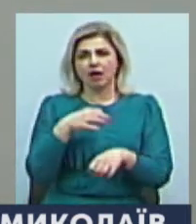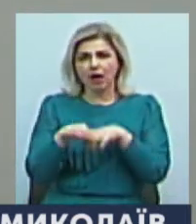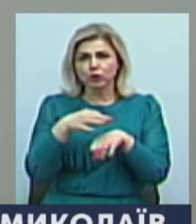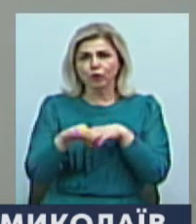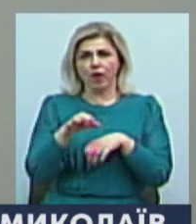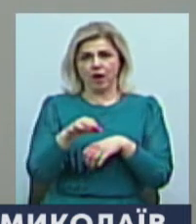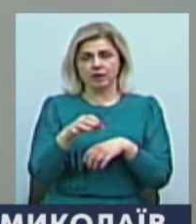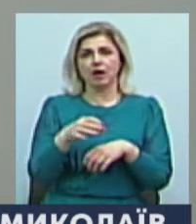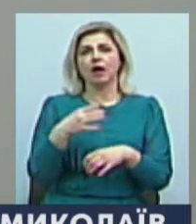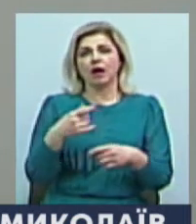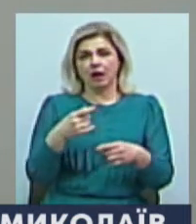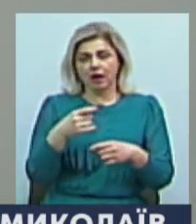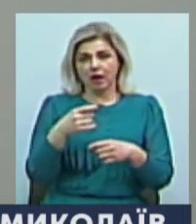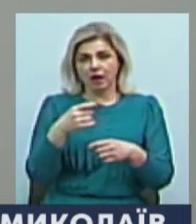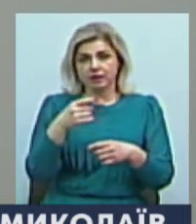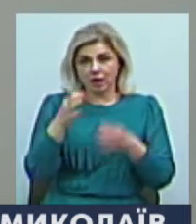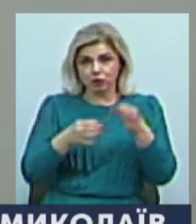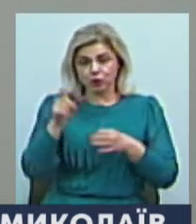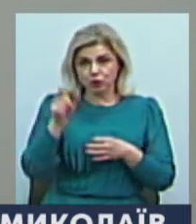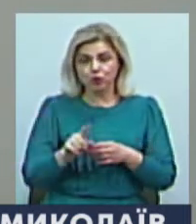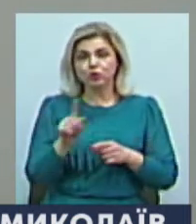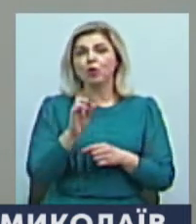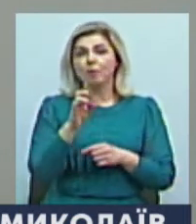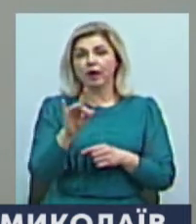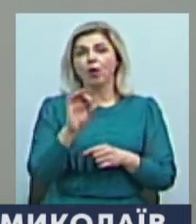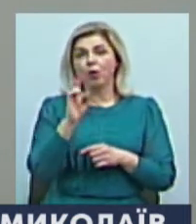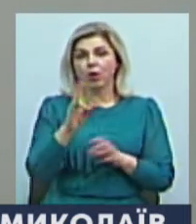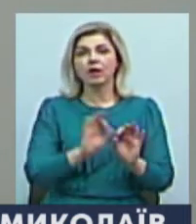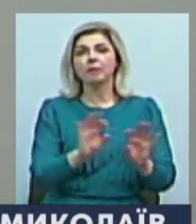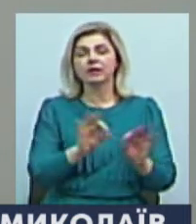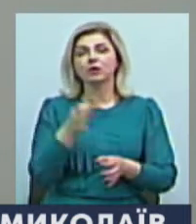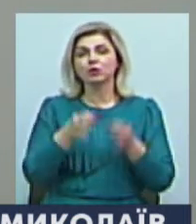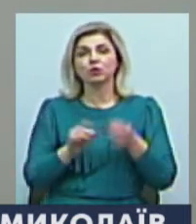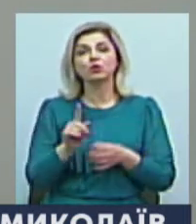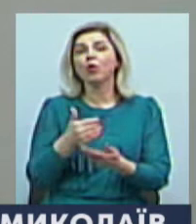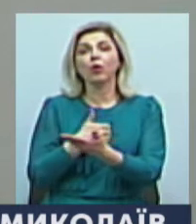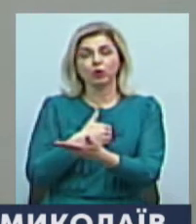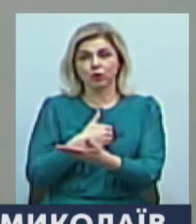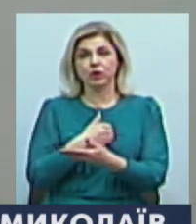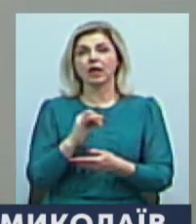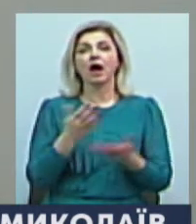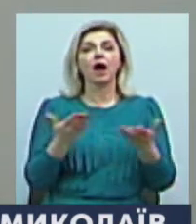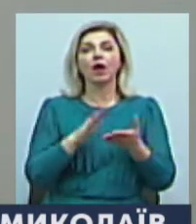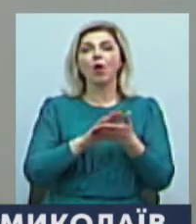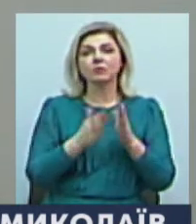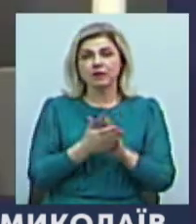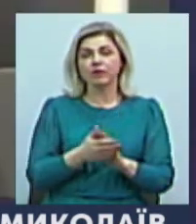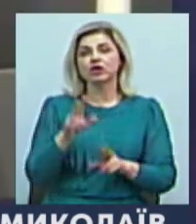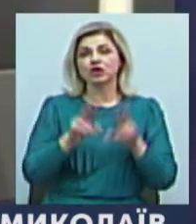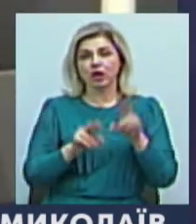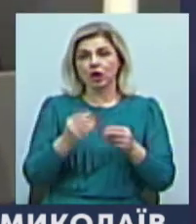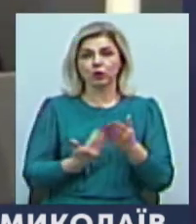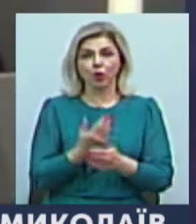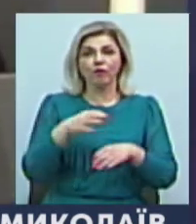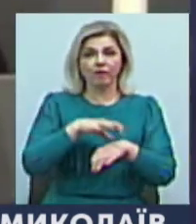він роз'яснив суду, що зрештою він хоче, і які обставини він вважає зрештою нововиявленими.